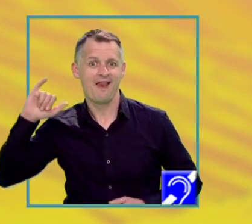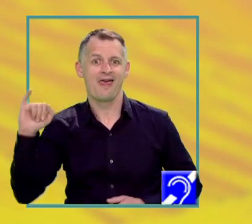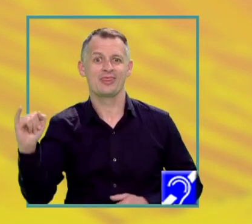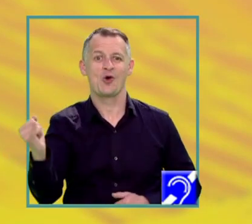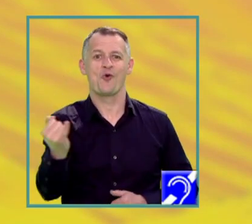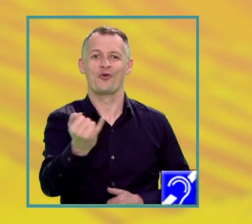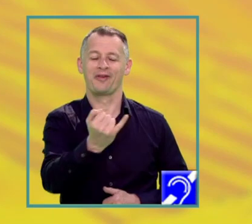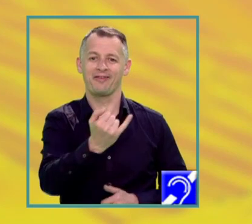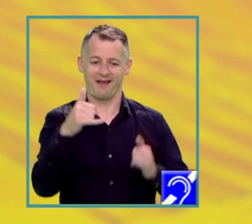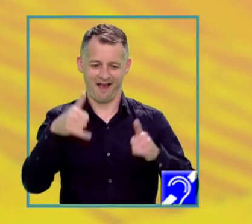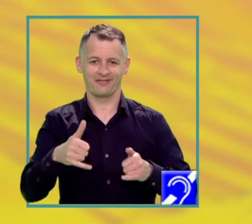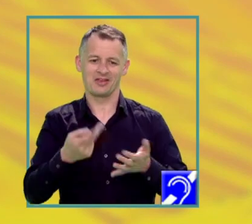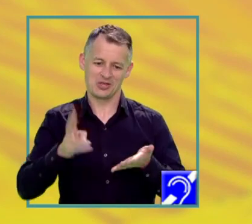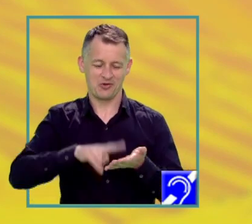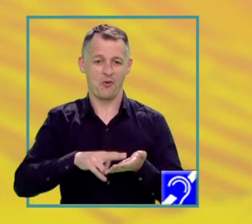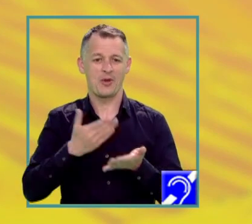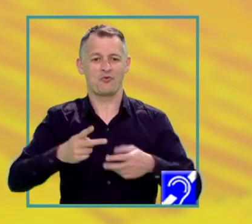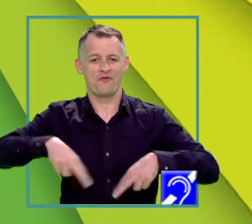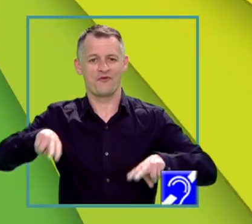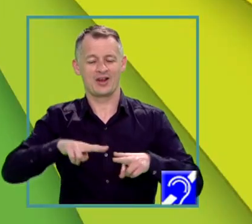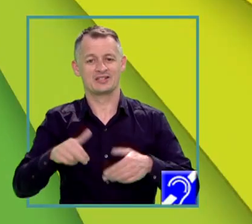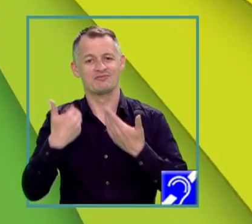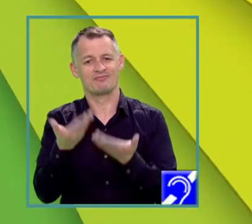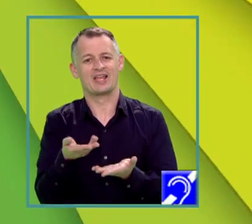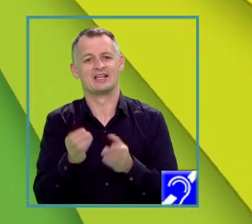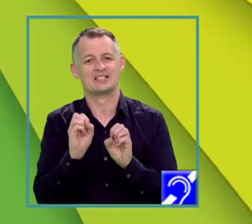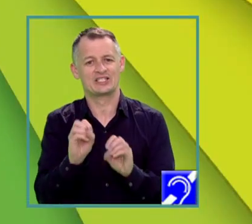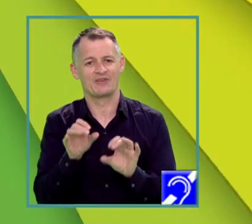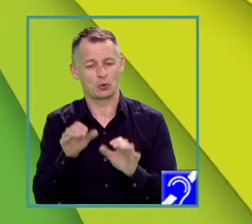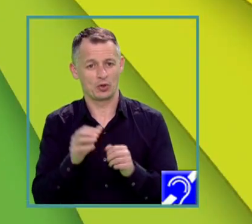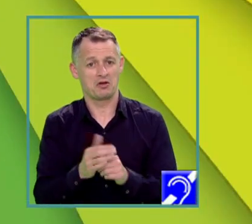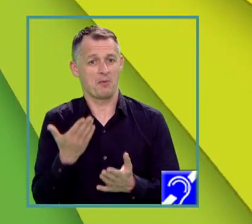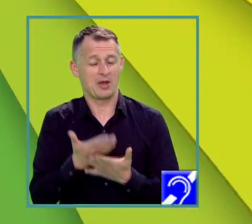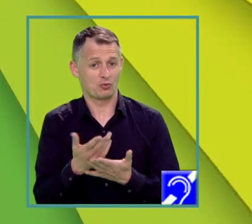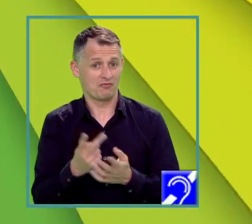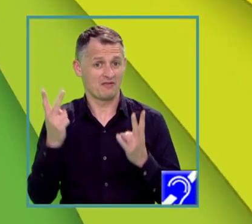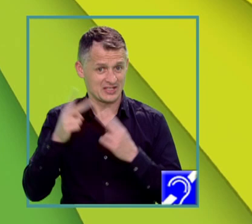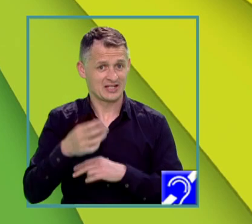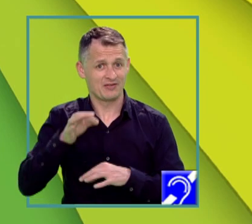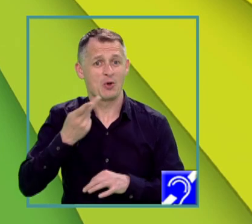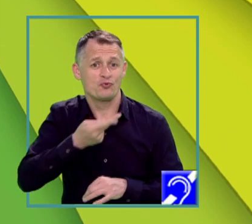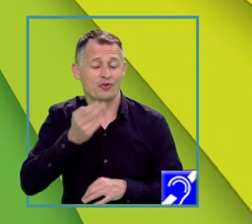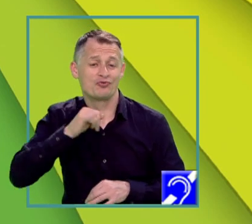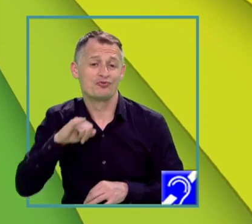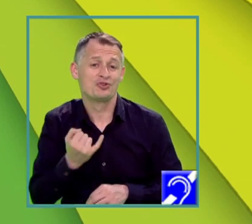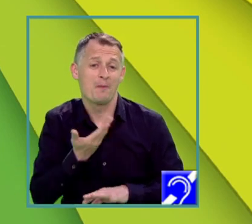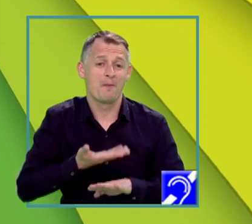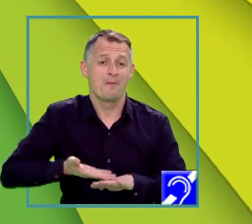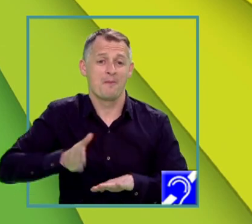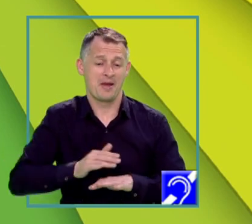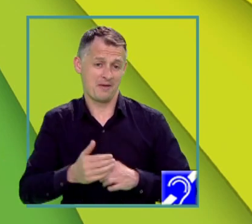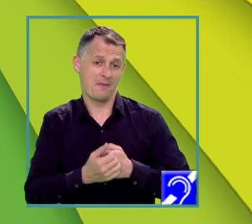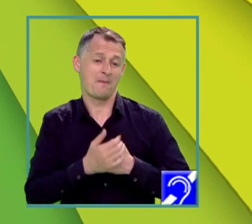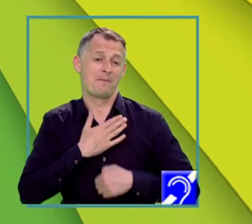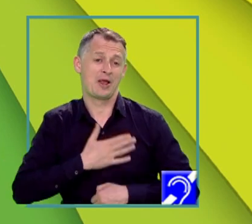vă dau din nou pentru final câteva sfaturi ca să vă fie învățarea mai ușoară și mai plăcută nu uitați memoria